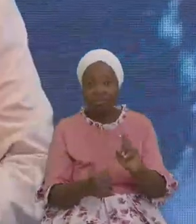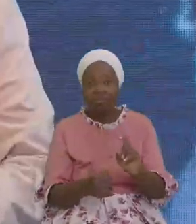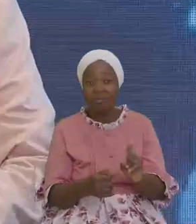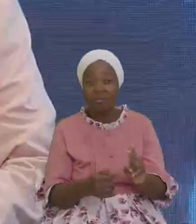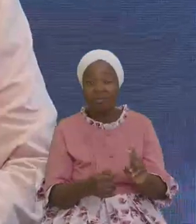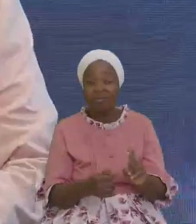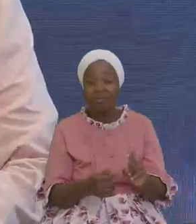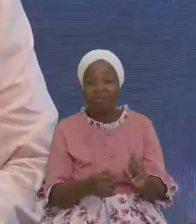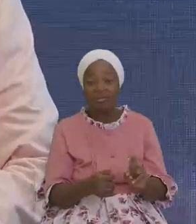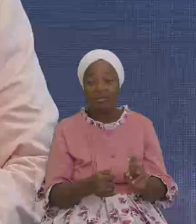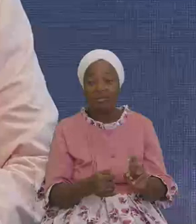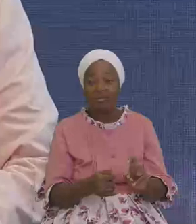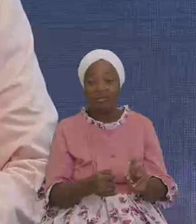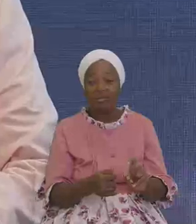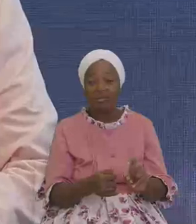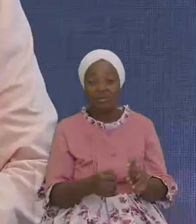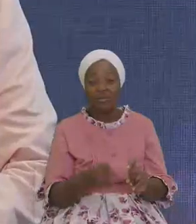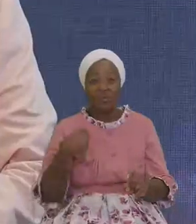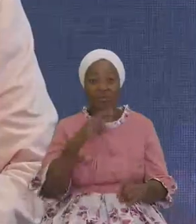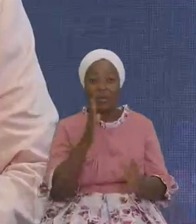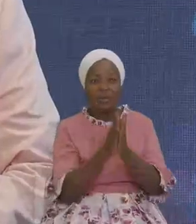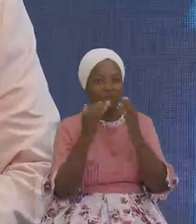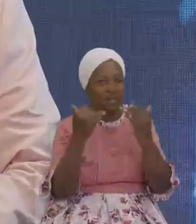Est-ce que tu es prêt?